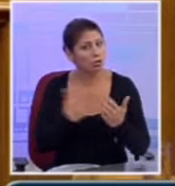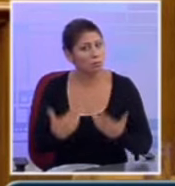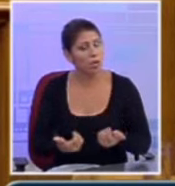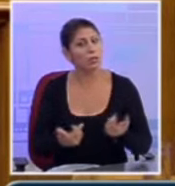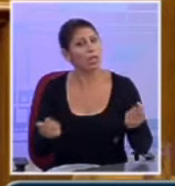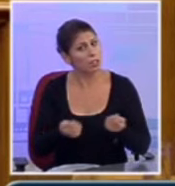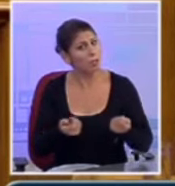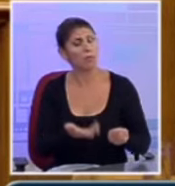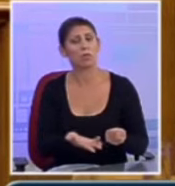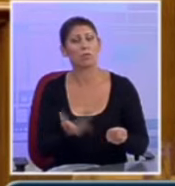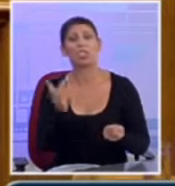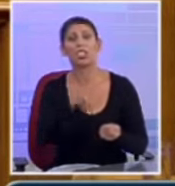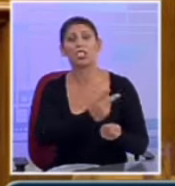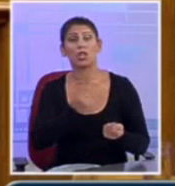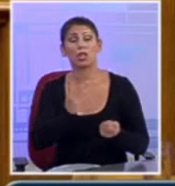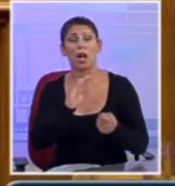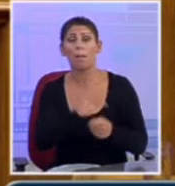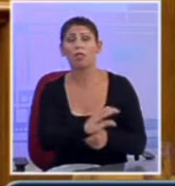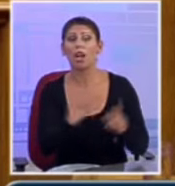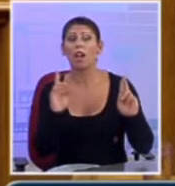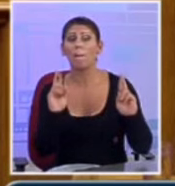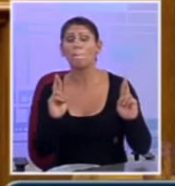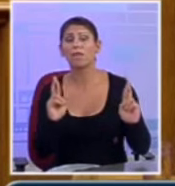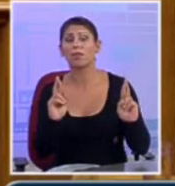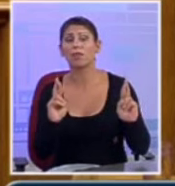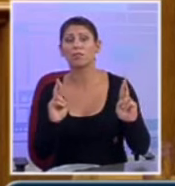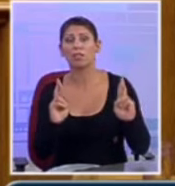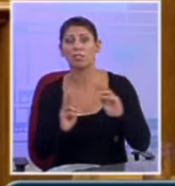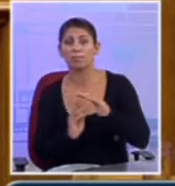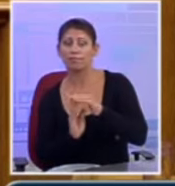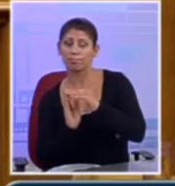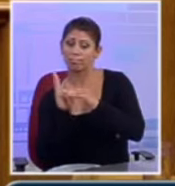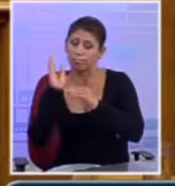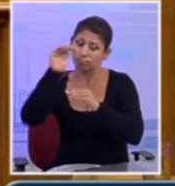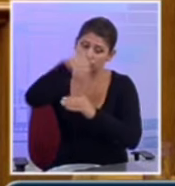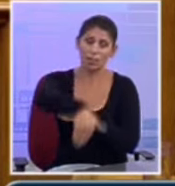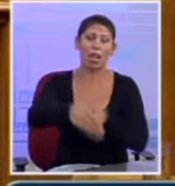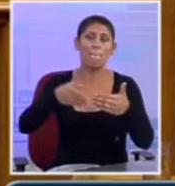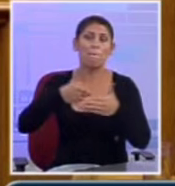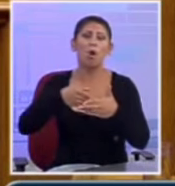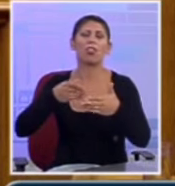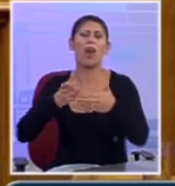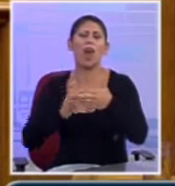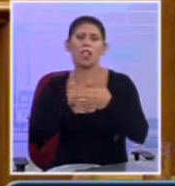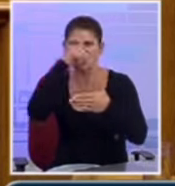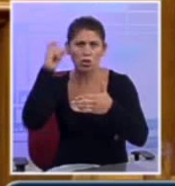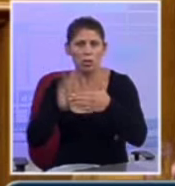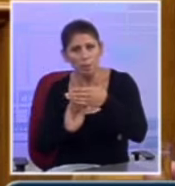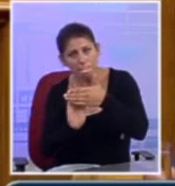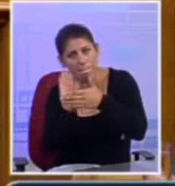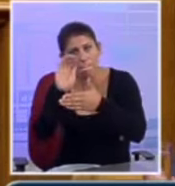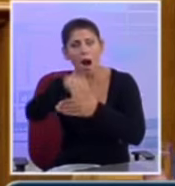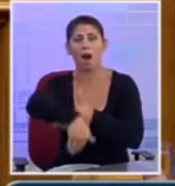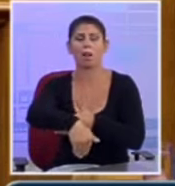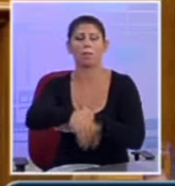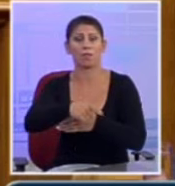τα κοινωνικά αποθέματα ελπίδας για να υπερβούμε τις δυσκολίες και τα εμπόδια. Η